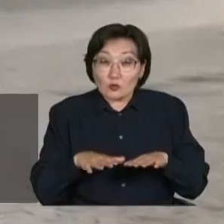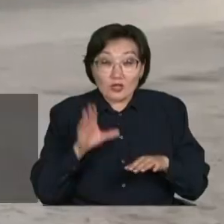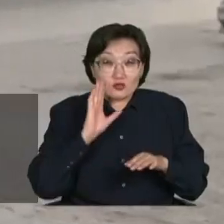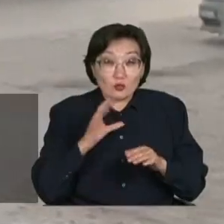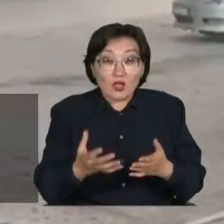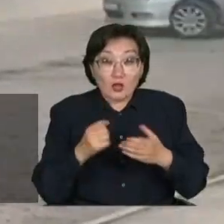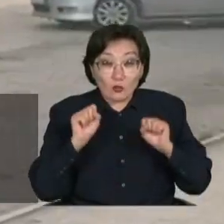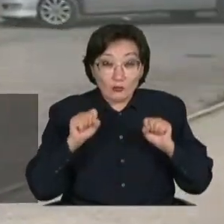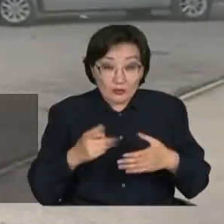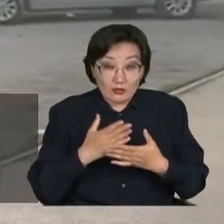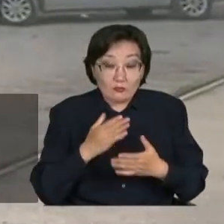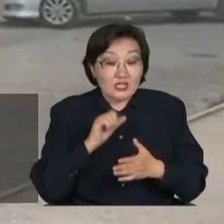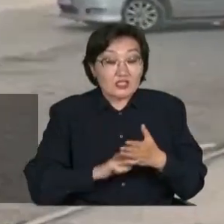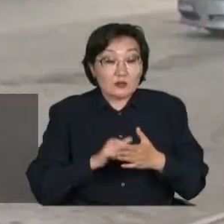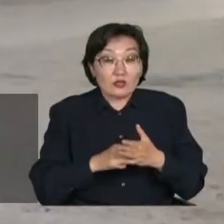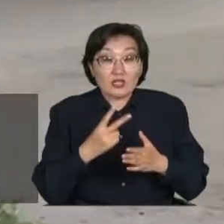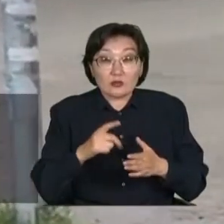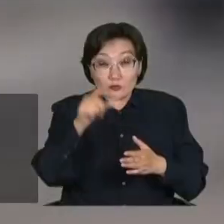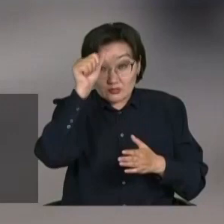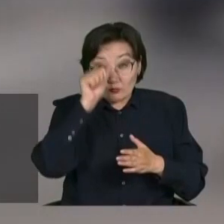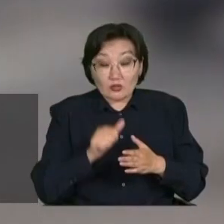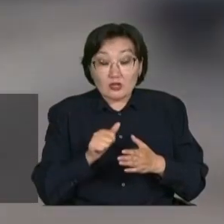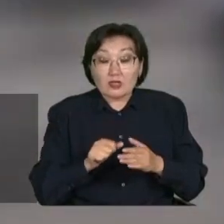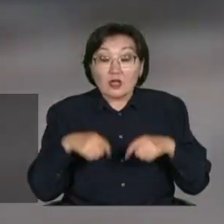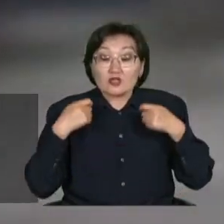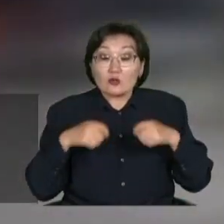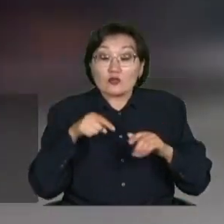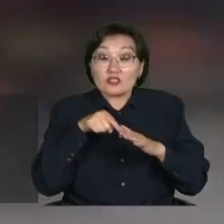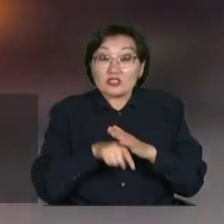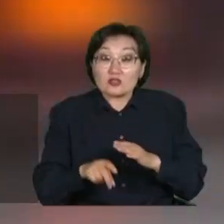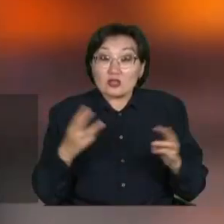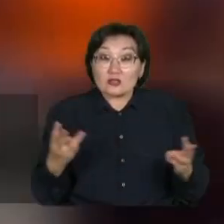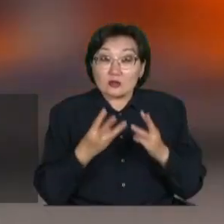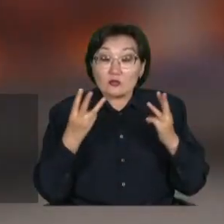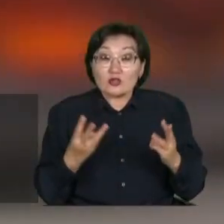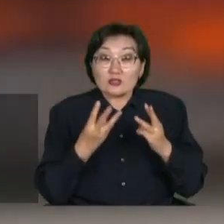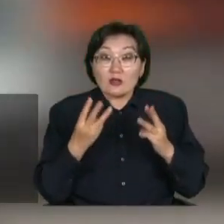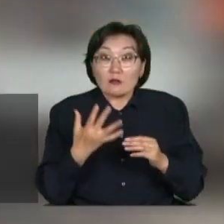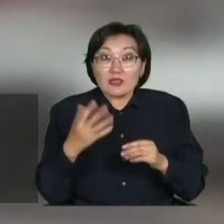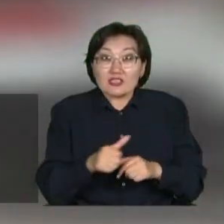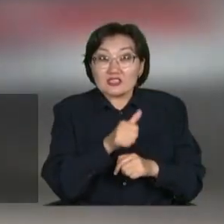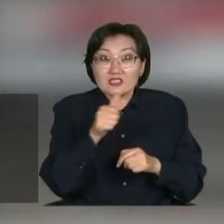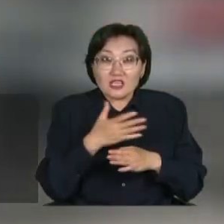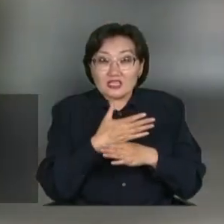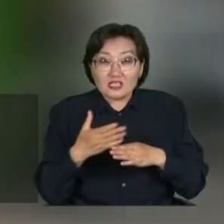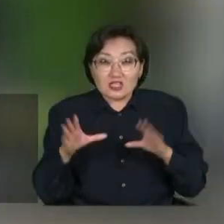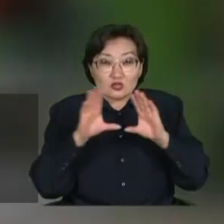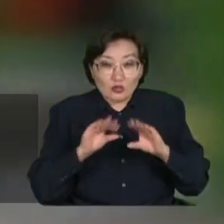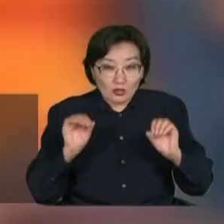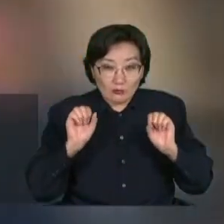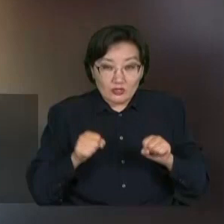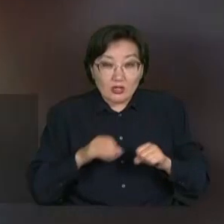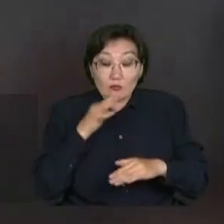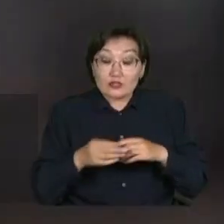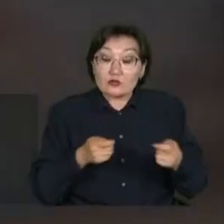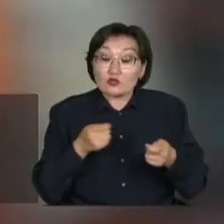алуға мүмкіндік бар. Салдарынан 2 ай бұрын Омар ата сауда орталығындағы өртті төтеншеліктер 5 сағатта әрең тоқтатқан еді.